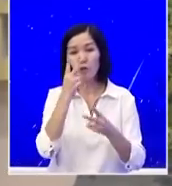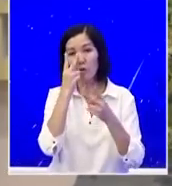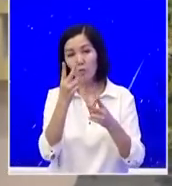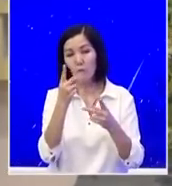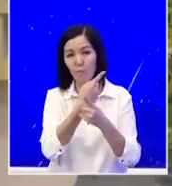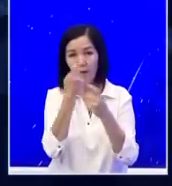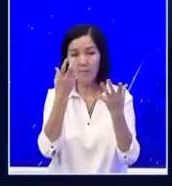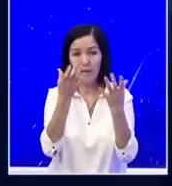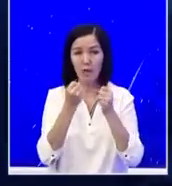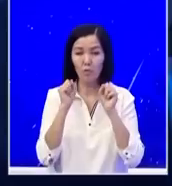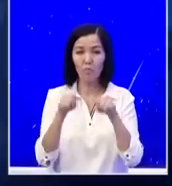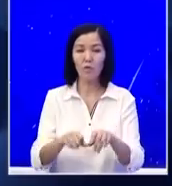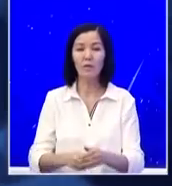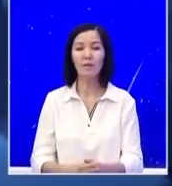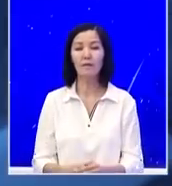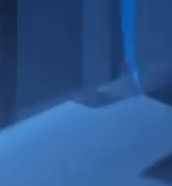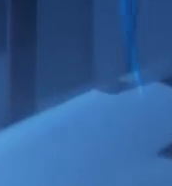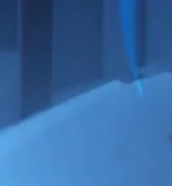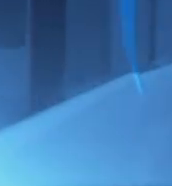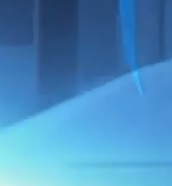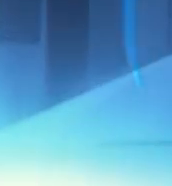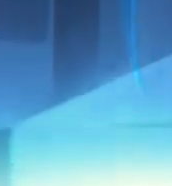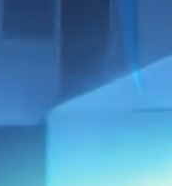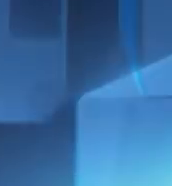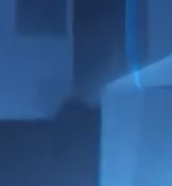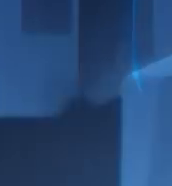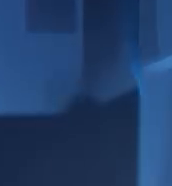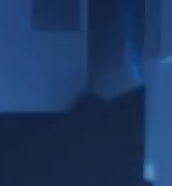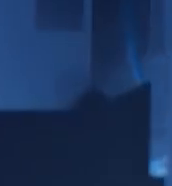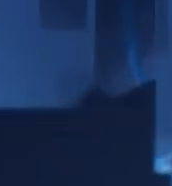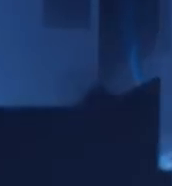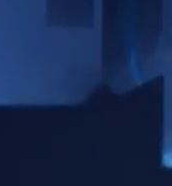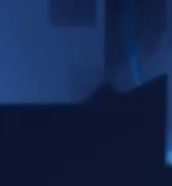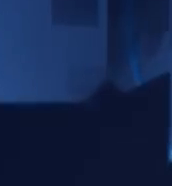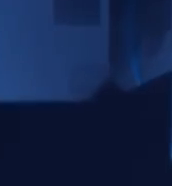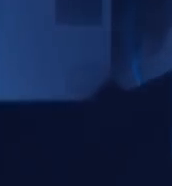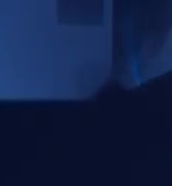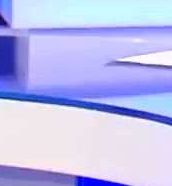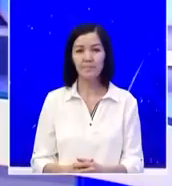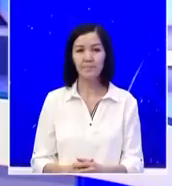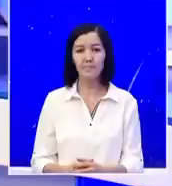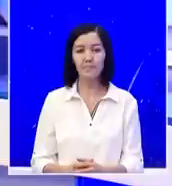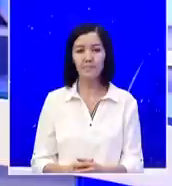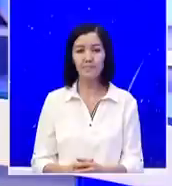ақпарат ала алады. Әбдірет Мұхамеджан, Абылай Құттықбай, Жетісу арнасы. Кербұлақ ауданынан.